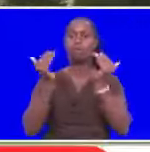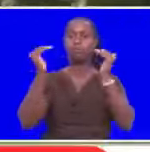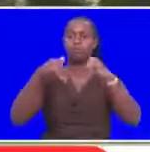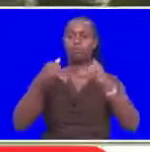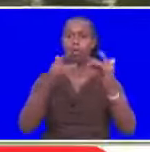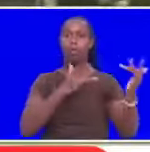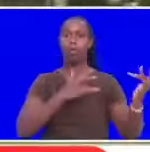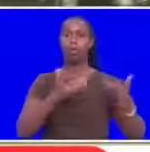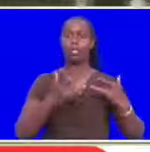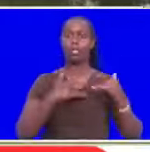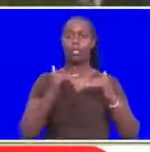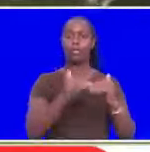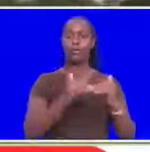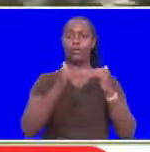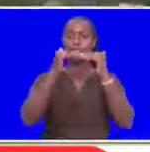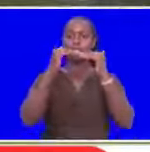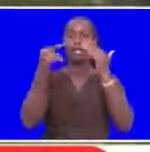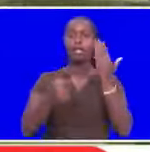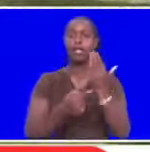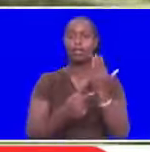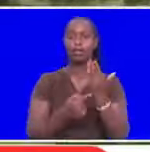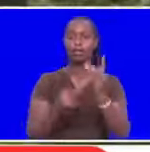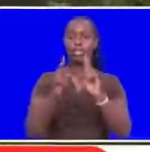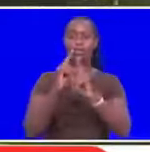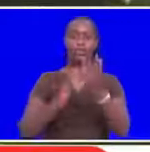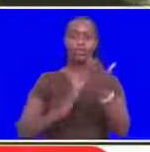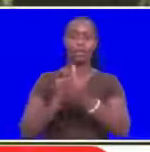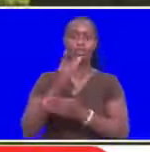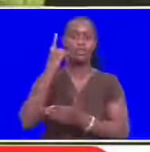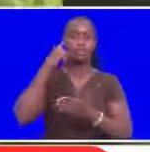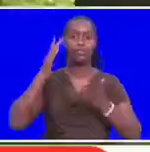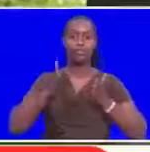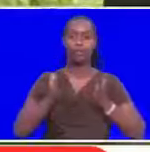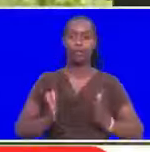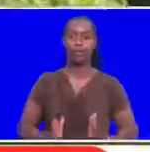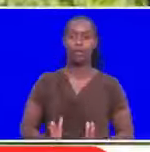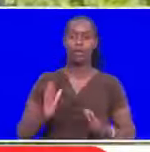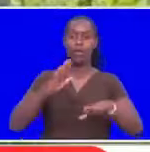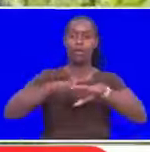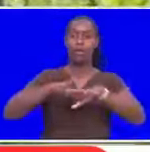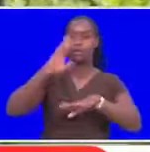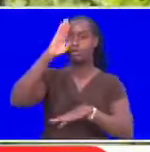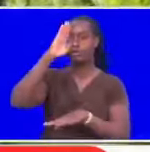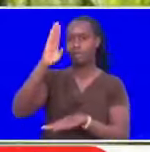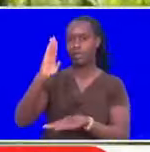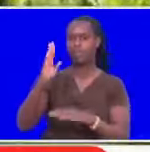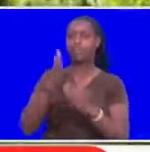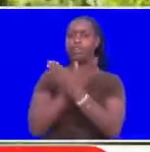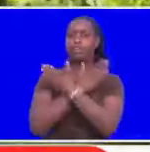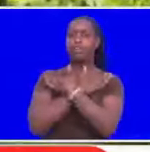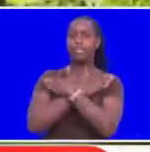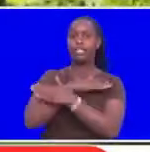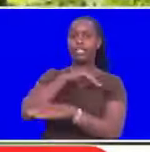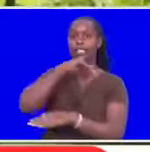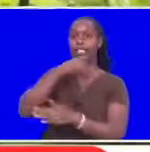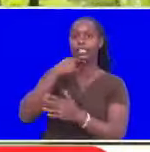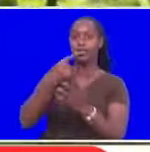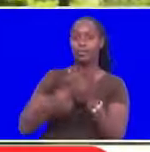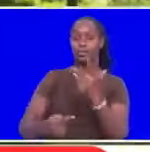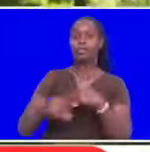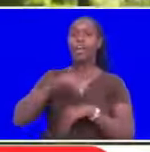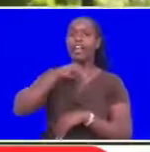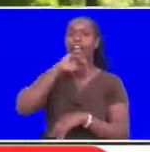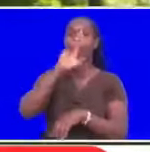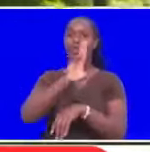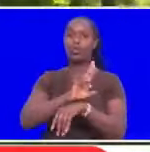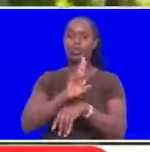demokrasia, teknolojia na haki za kibinadamu hapo Jumapili. Wandani wa Odinga wanasema Odinga atatumia kongamano hilo